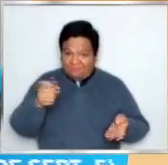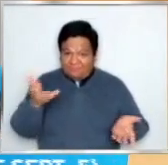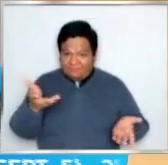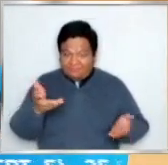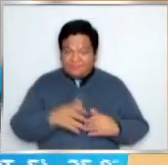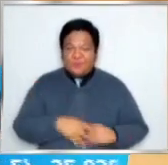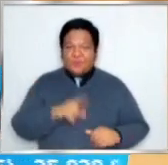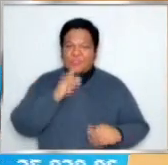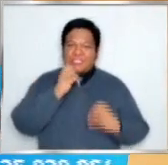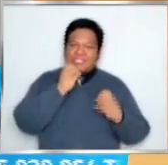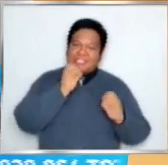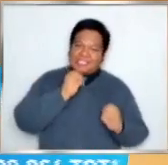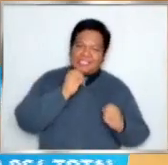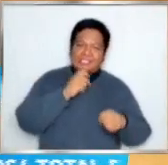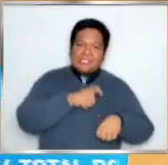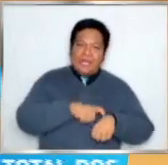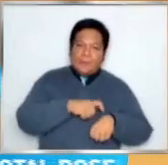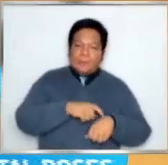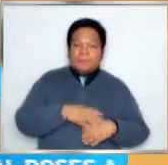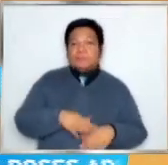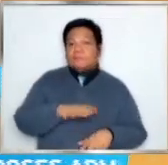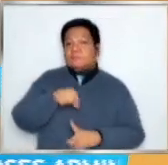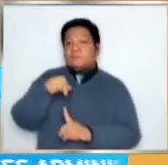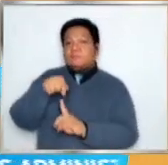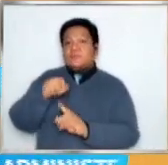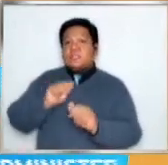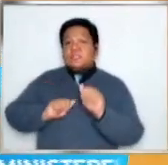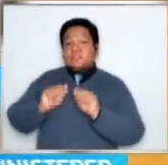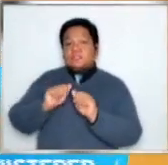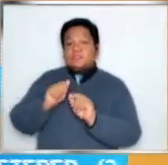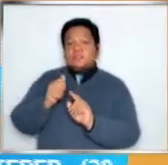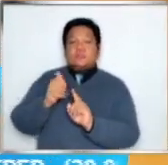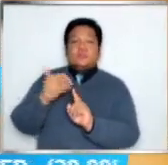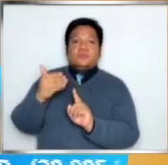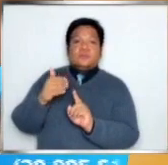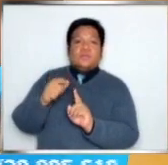moment naman para sa Kapuso singers at mommy sa sina Aisel Santos at